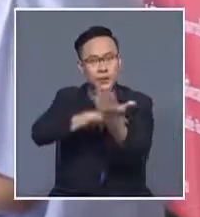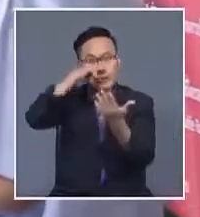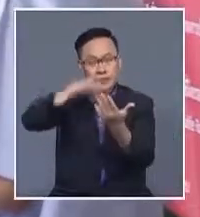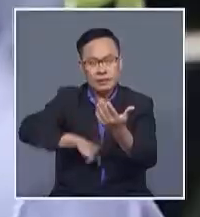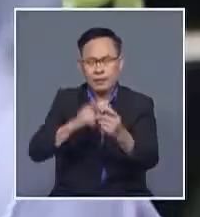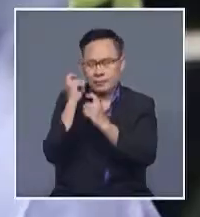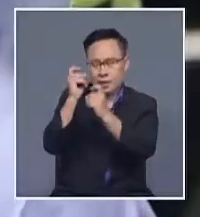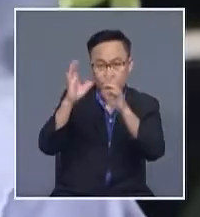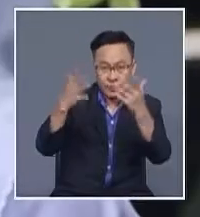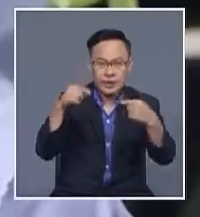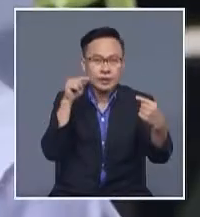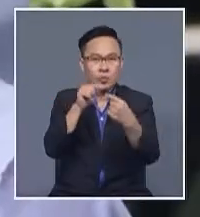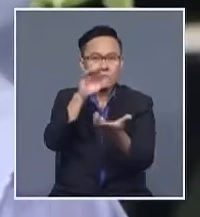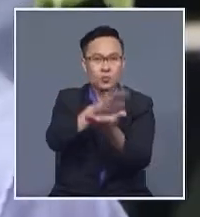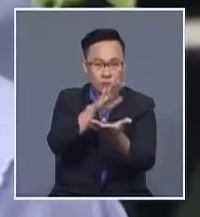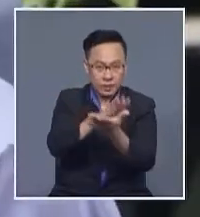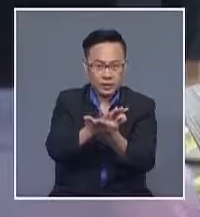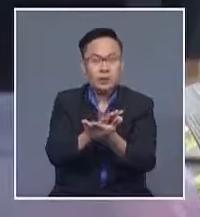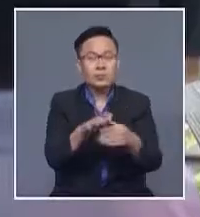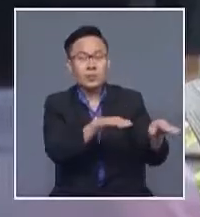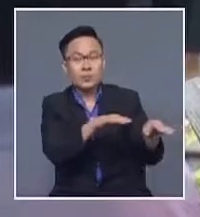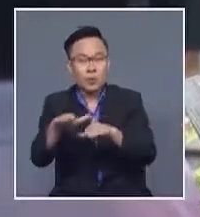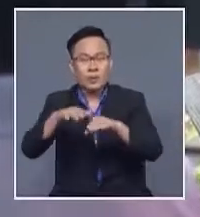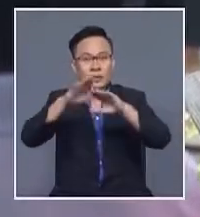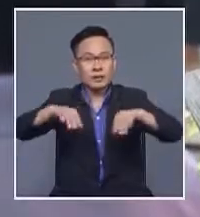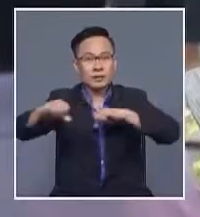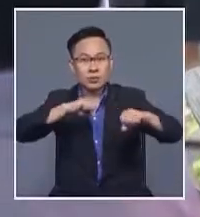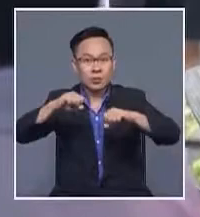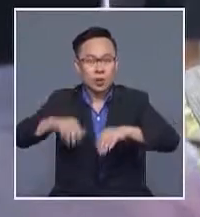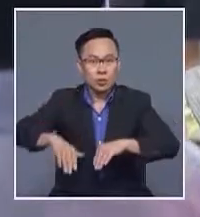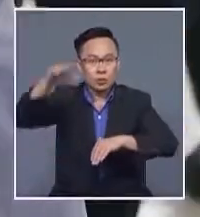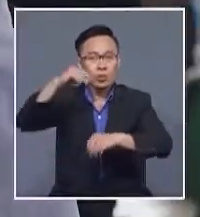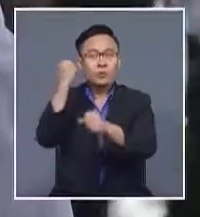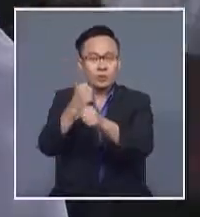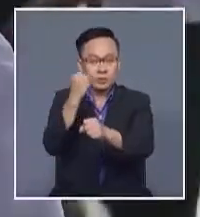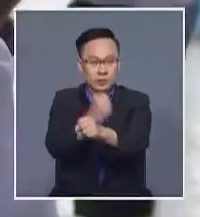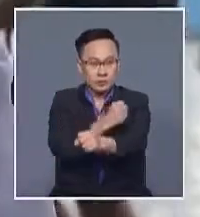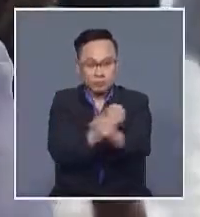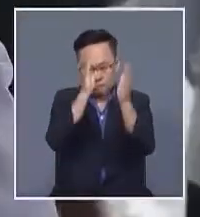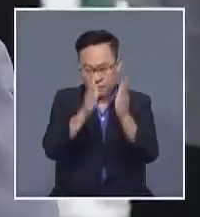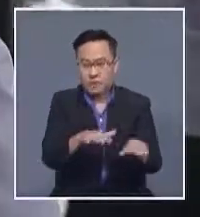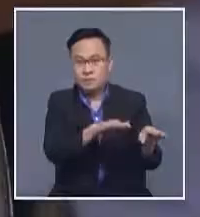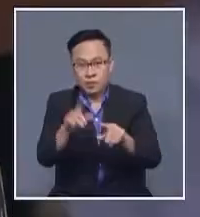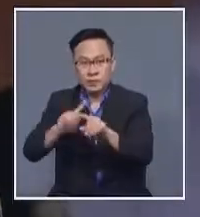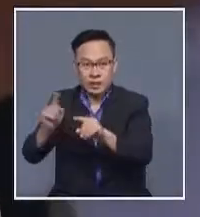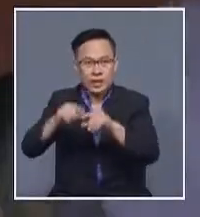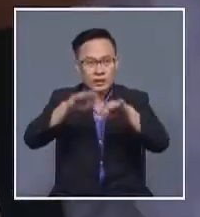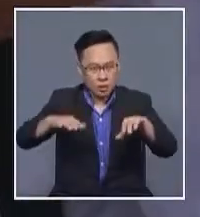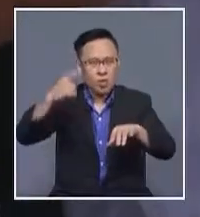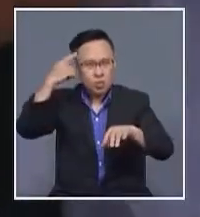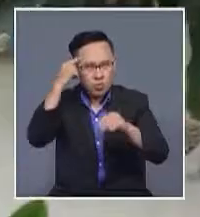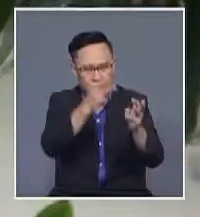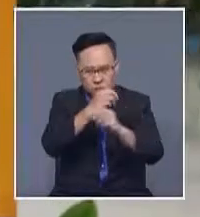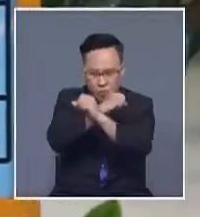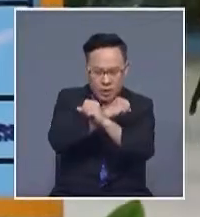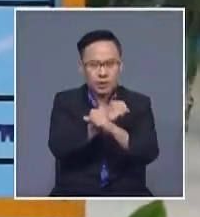านศึกษากับเยาวชนสู่วัยแรงงานเพื่อสร้างความตระหนักด้านความปลอดภัยให้เกิดขึ้นแก่นักเรียนนักศึกษา